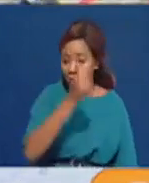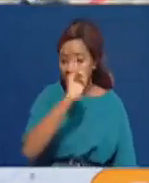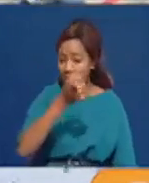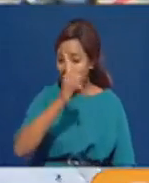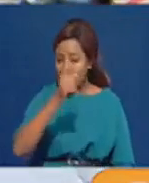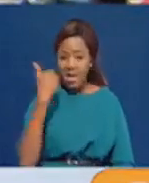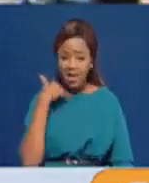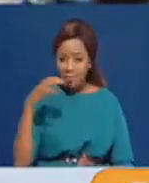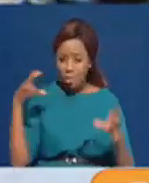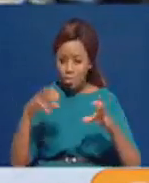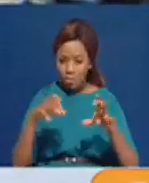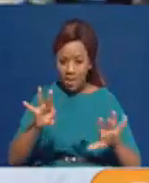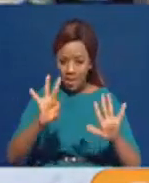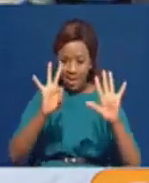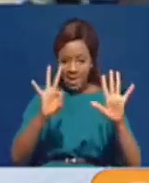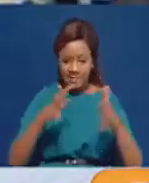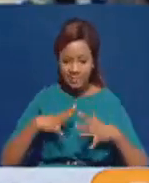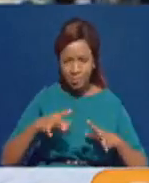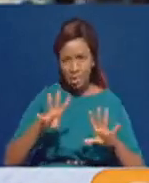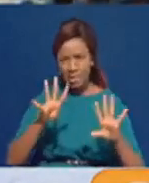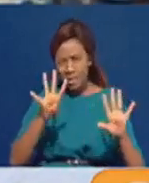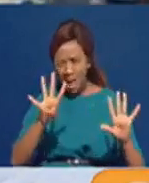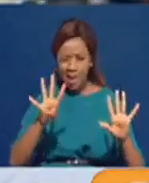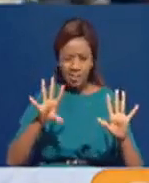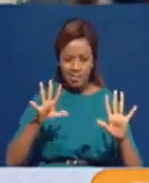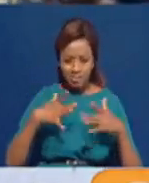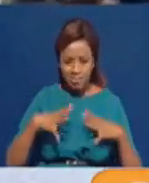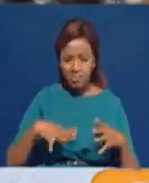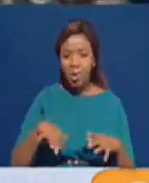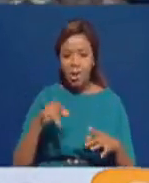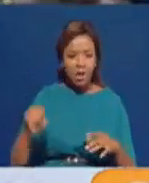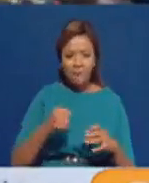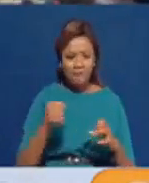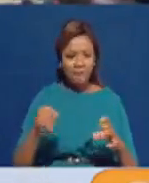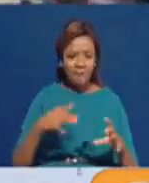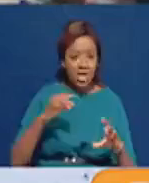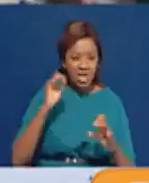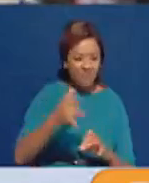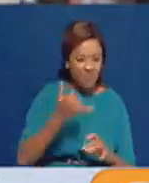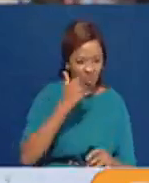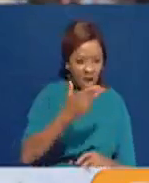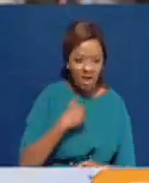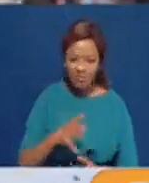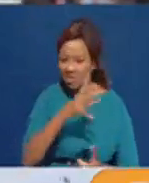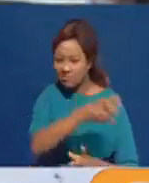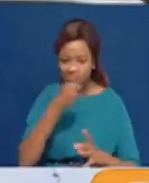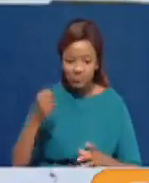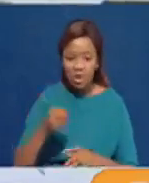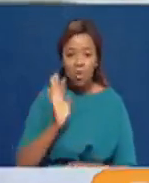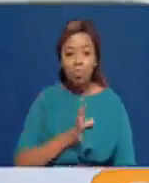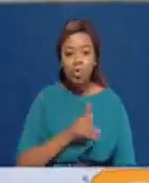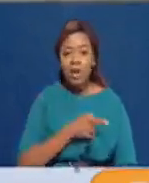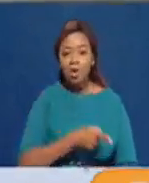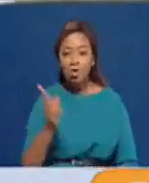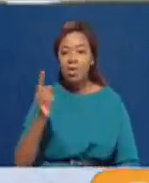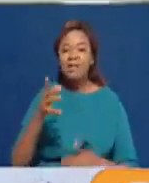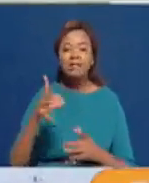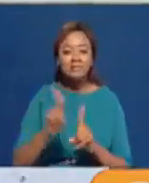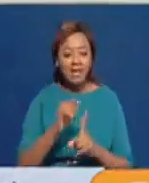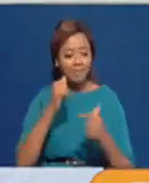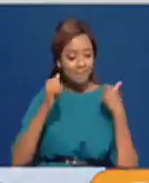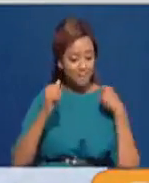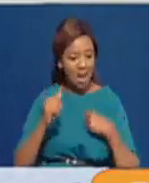wa mtu nane tisa. Vijana wanapita hivi wakipita wakipata ukiongea na simu wanaenda na simu yako. Wamama wagera ugeo wananyanganywa mpaka vibeti